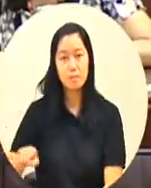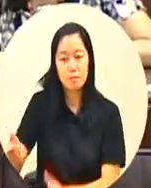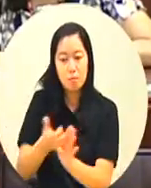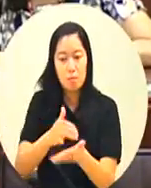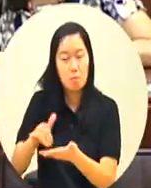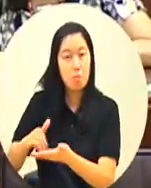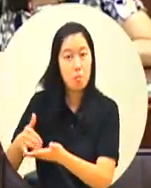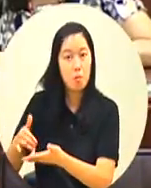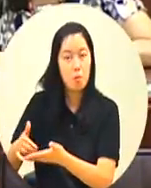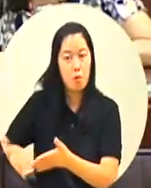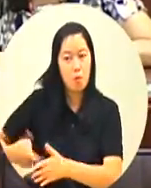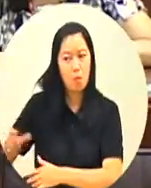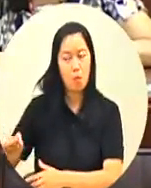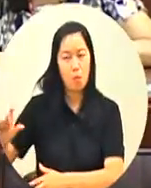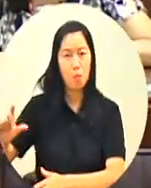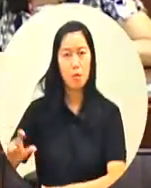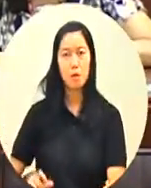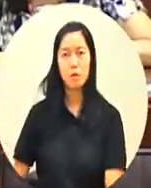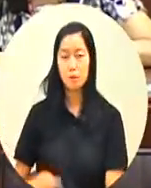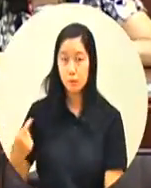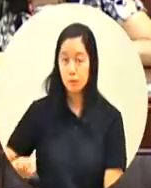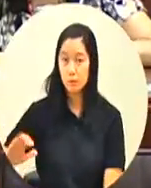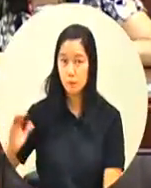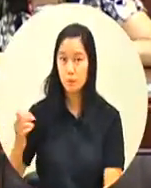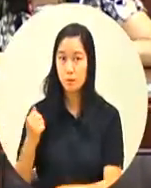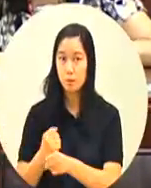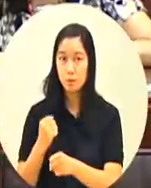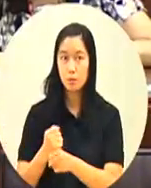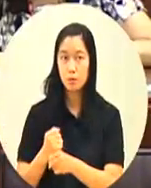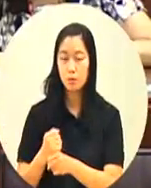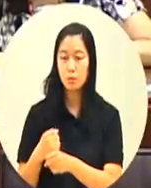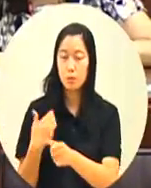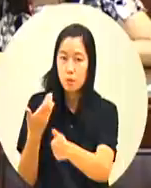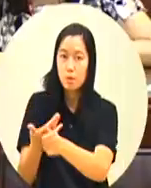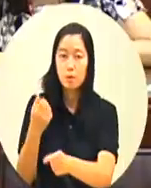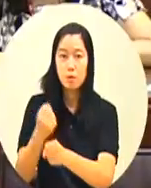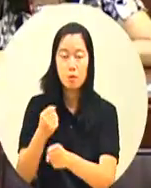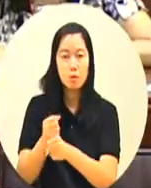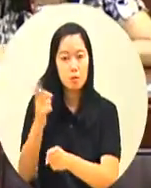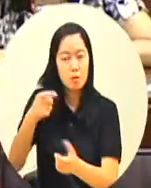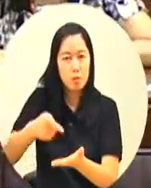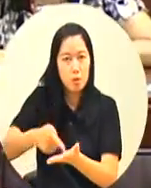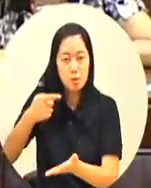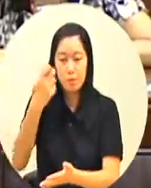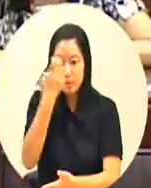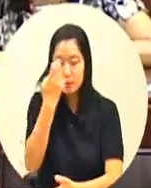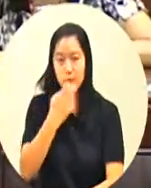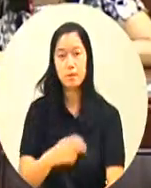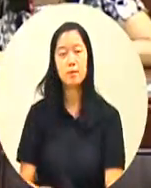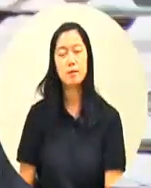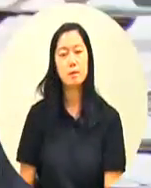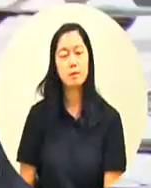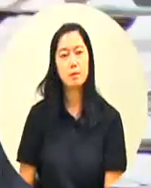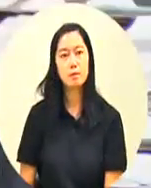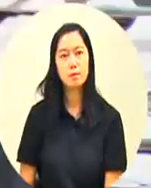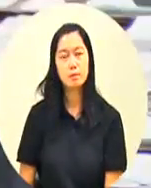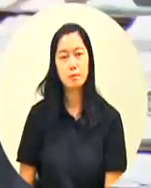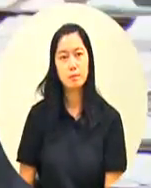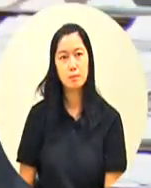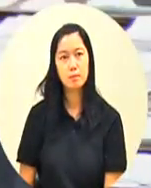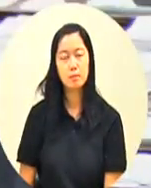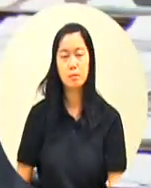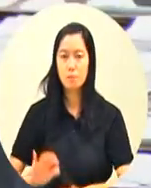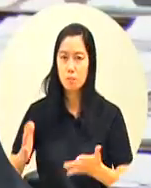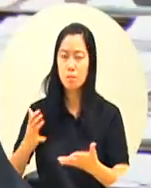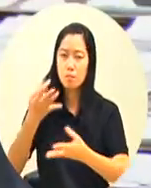不会太低。那但是就是要彻底的，就是要让他做一遍。这样子的一个工作、 所以现在是不是什么时候